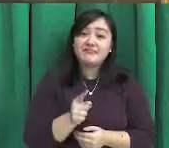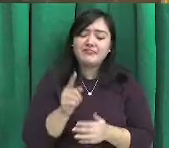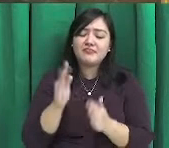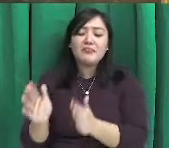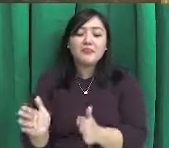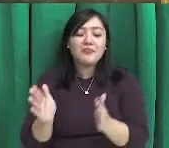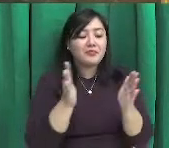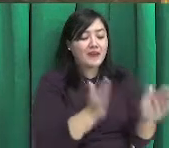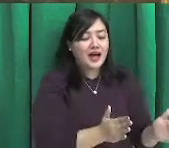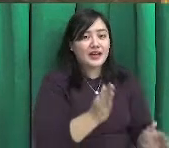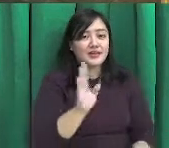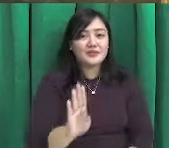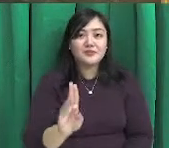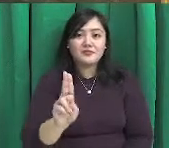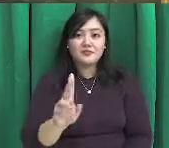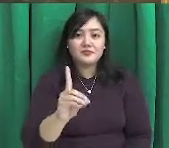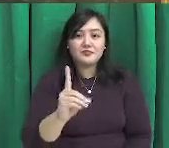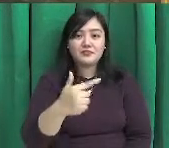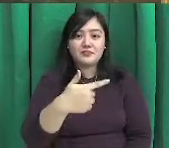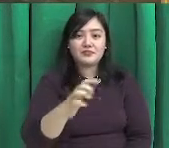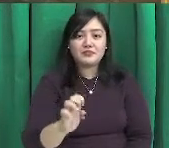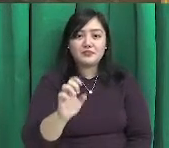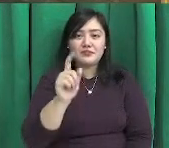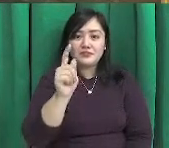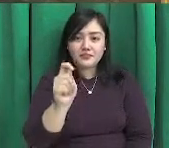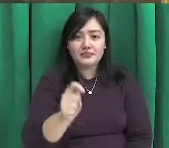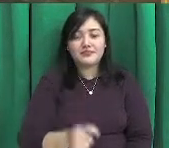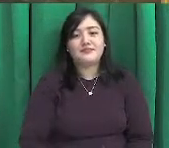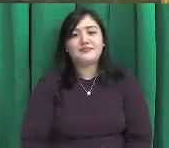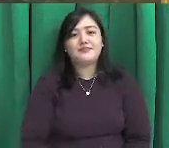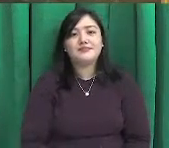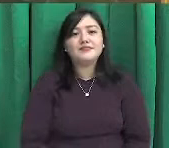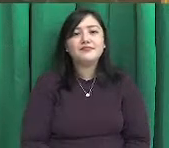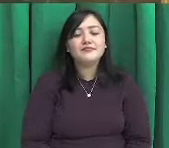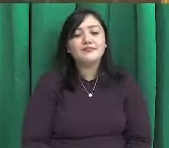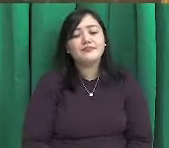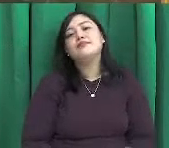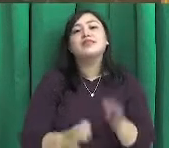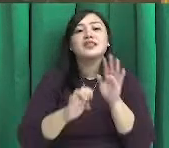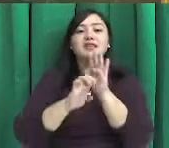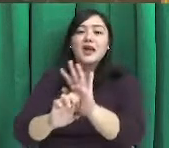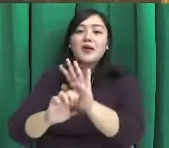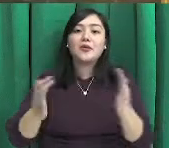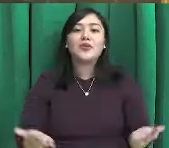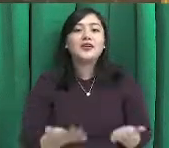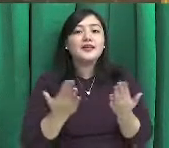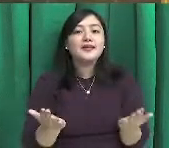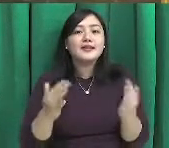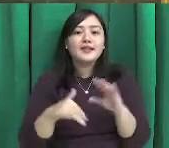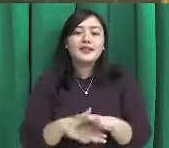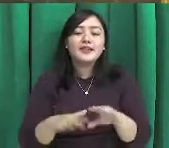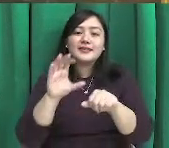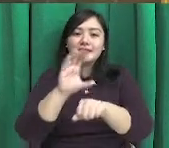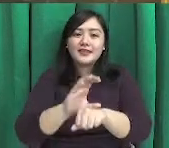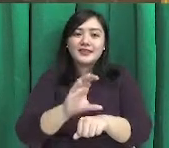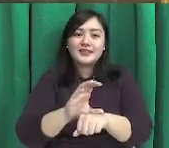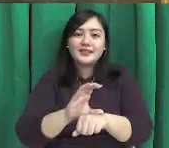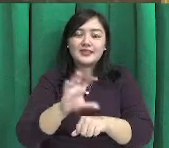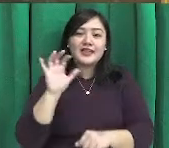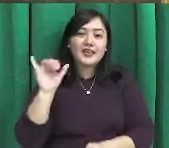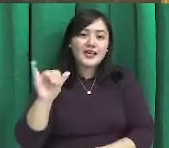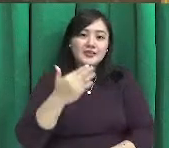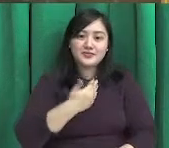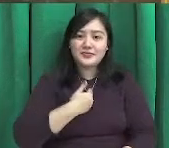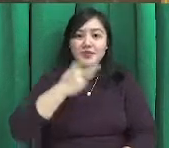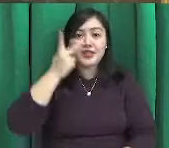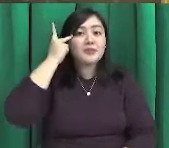po natin yan. Aasahan. Alam niyo ba, dito for example, sa church, ako siyempre ang pastor at may mga